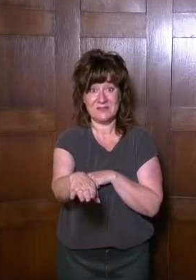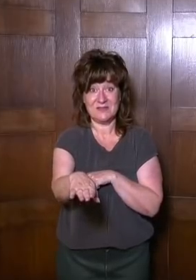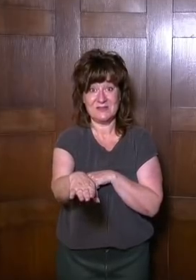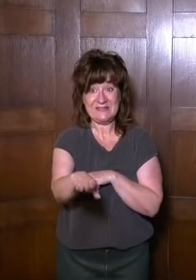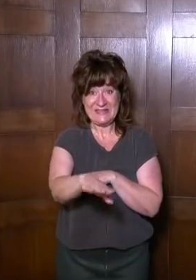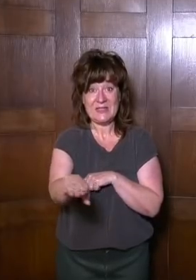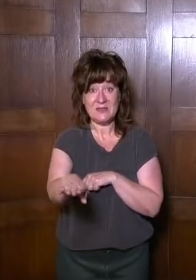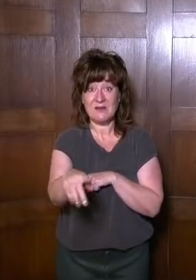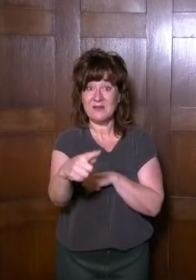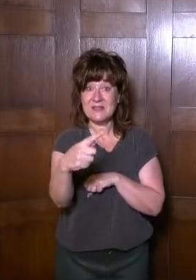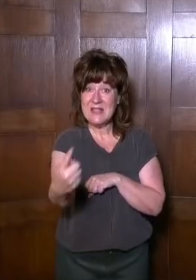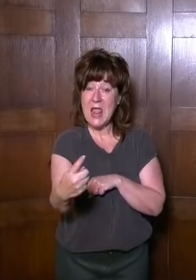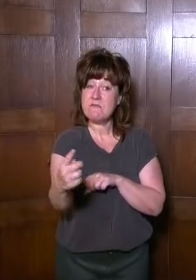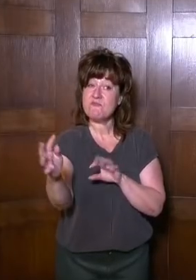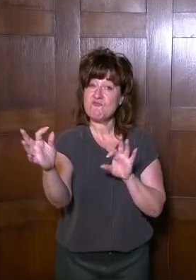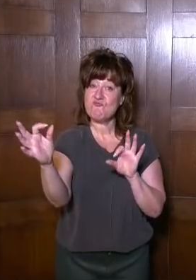massiv entsprechend